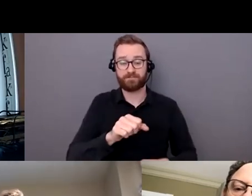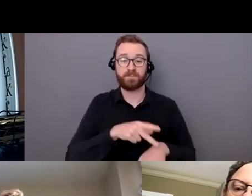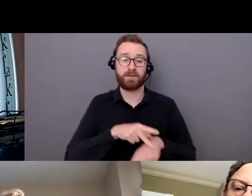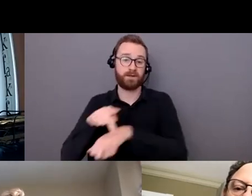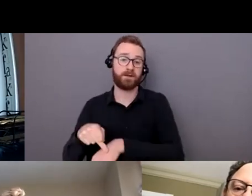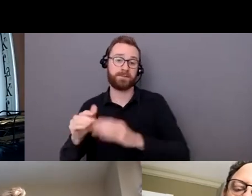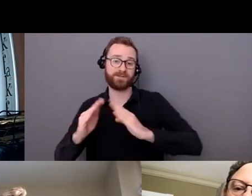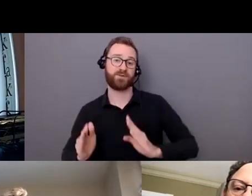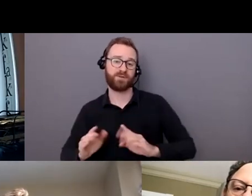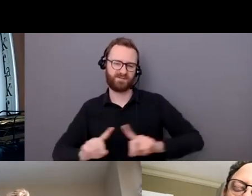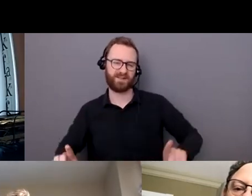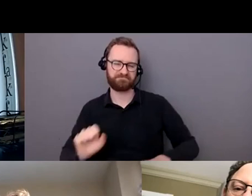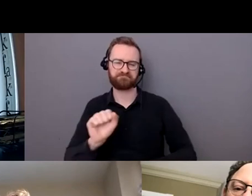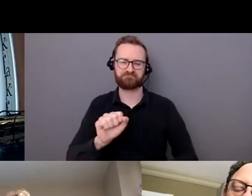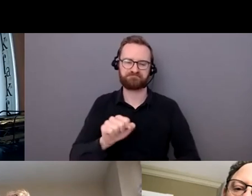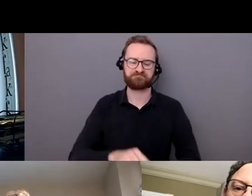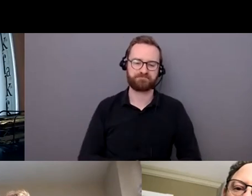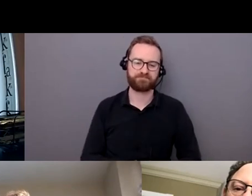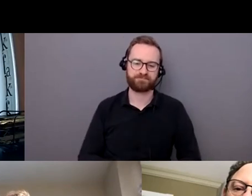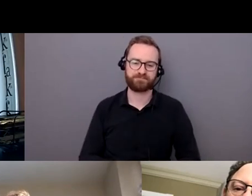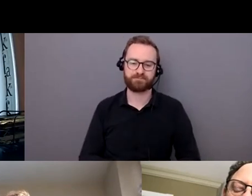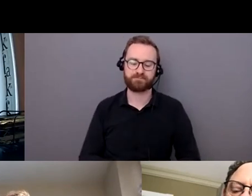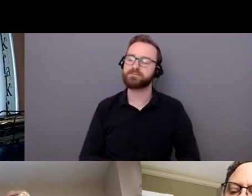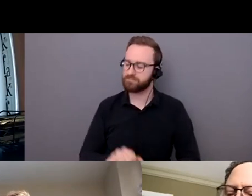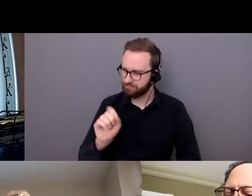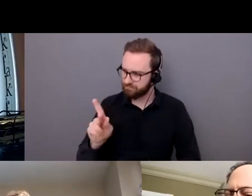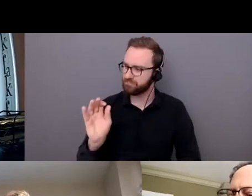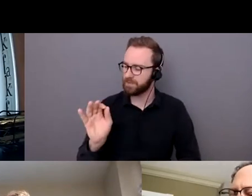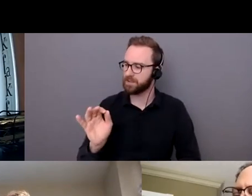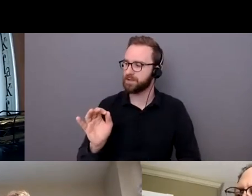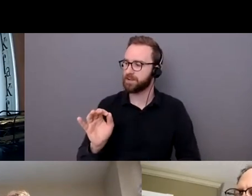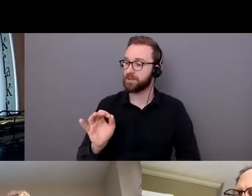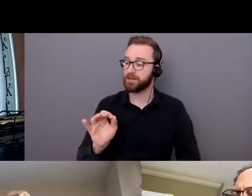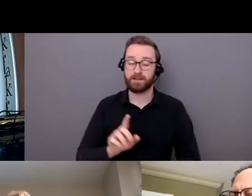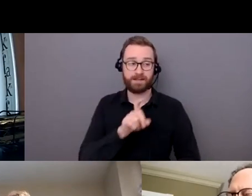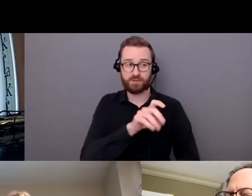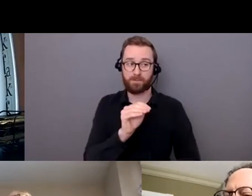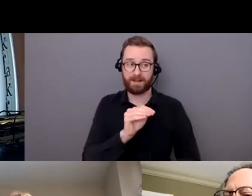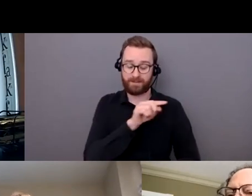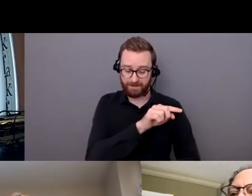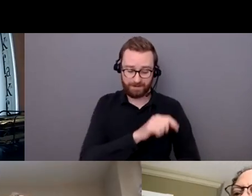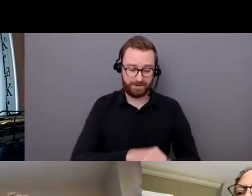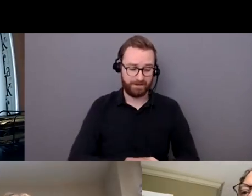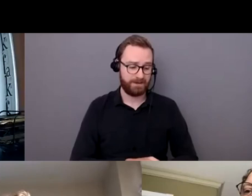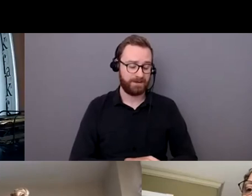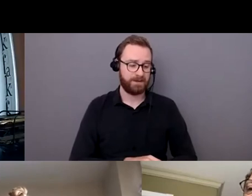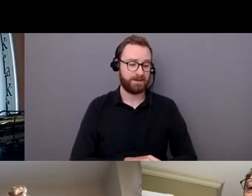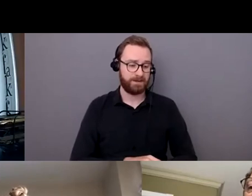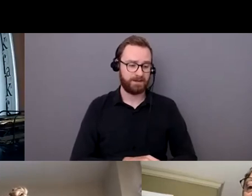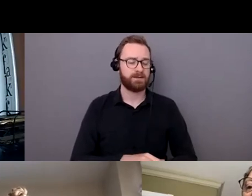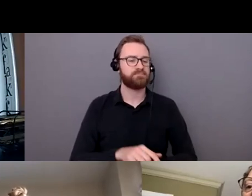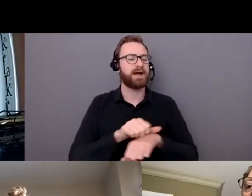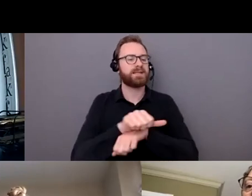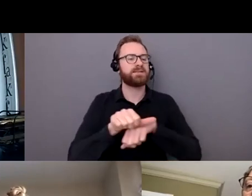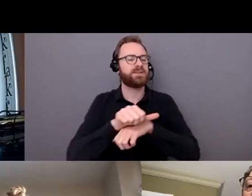Oui, d'accord, parfait. Je reviens à une question pour Martin. Tu parlais d'activité sociale hein, au moment